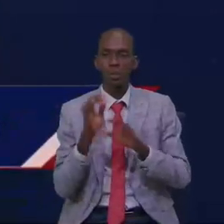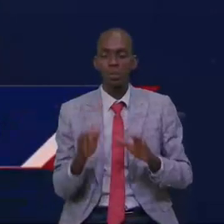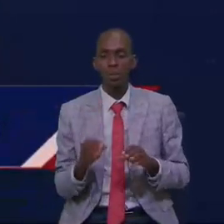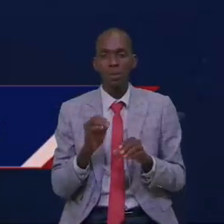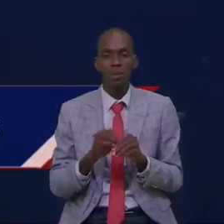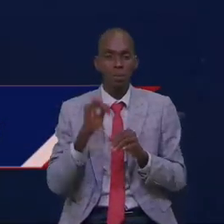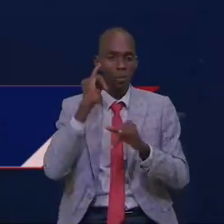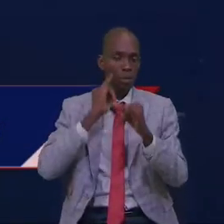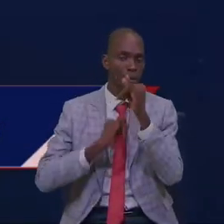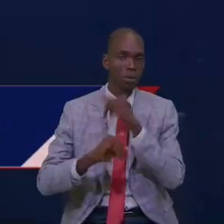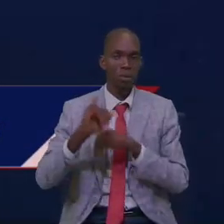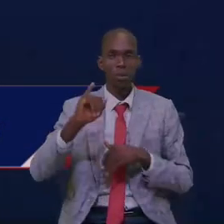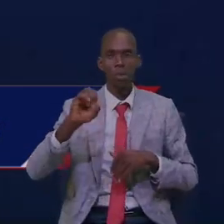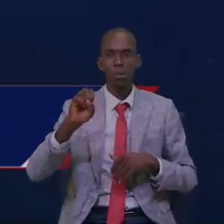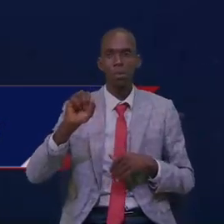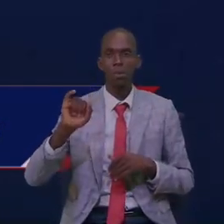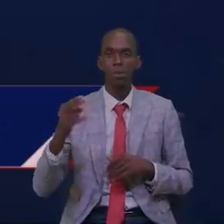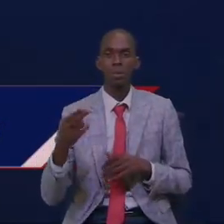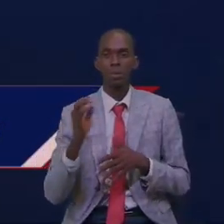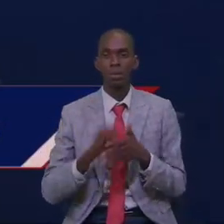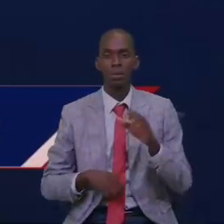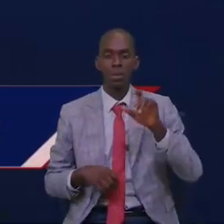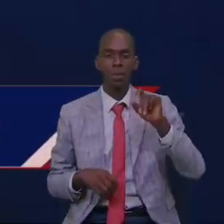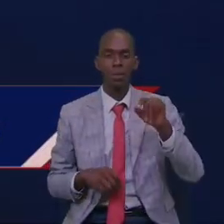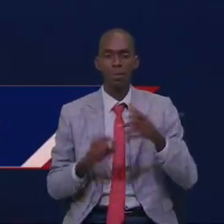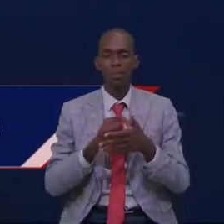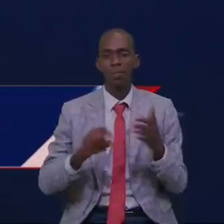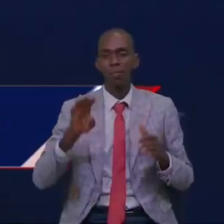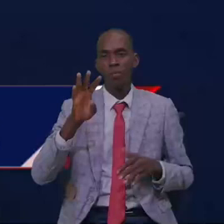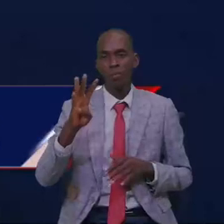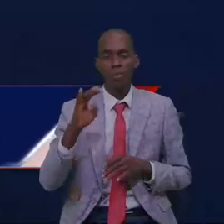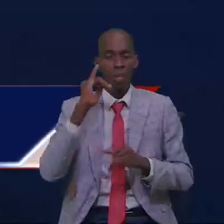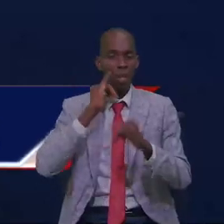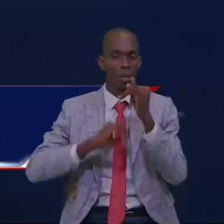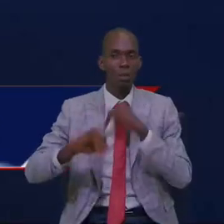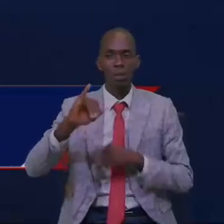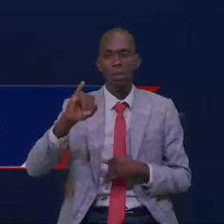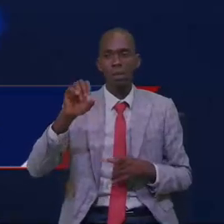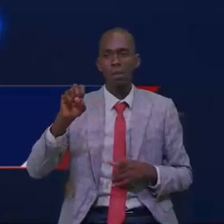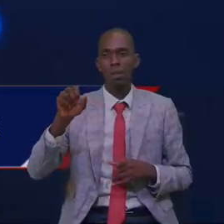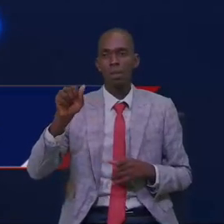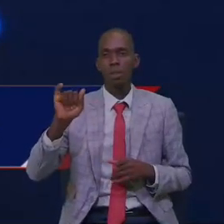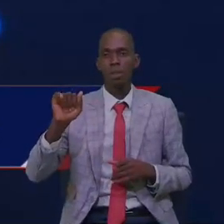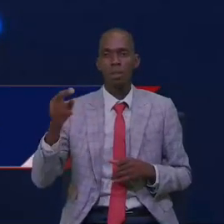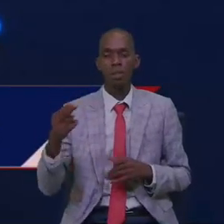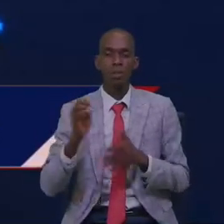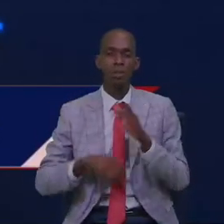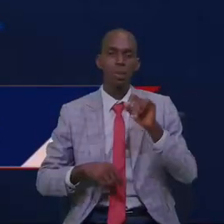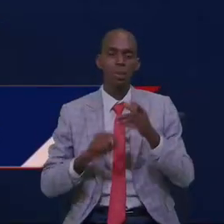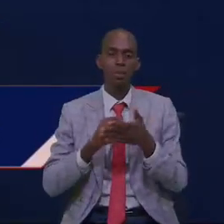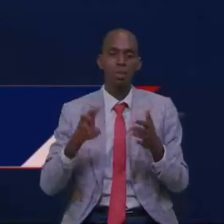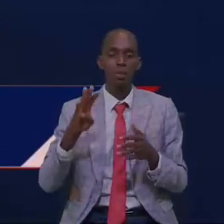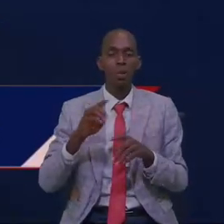Esaïe chapitre 11 verset 4. Esaïe chapitre 11 verset